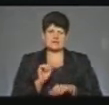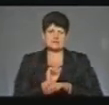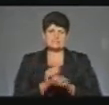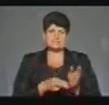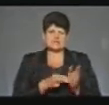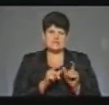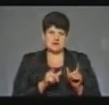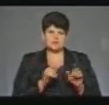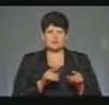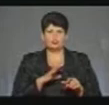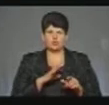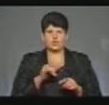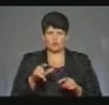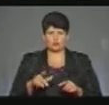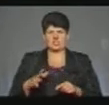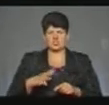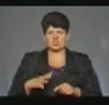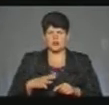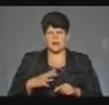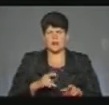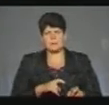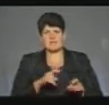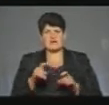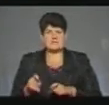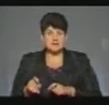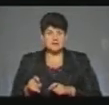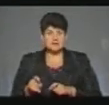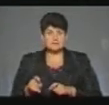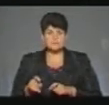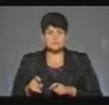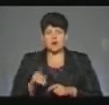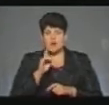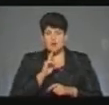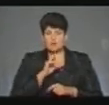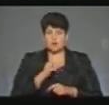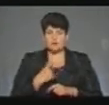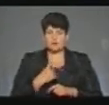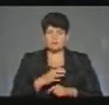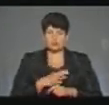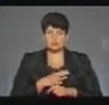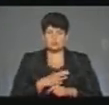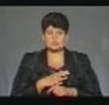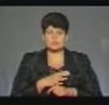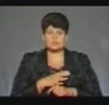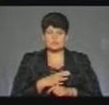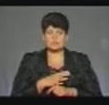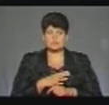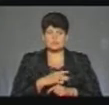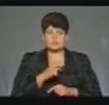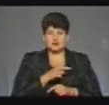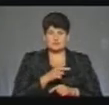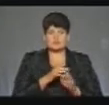були всі люди, чекали переселення. А поки ми були у нас в селі, ми бачили